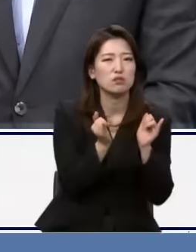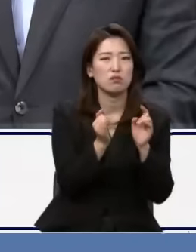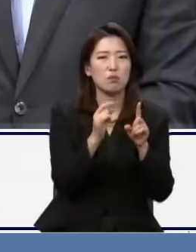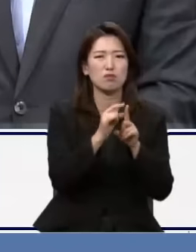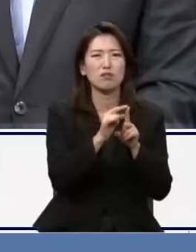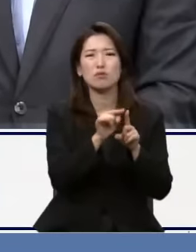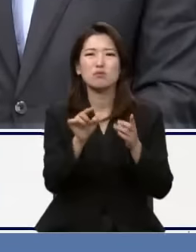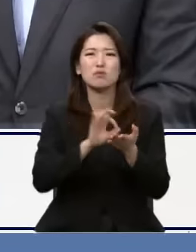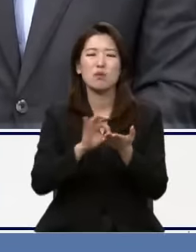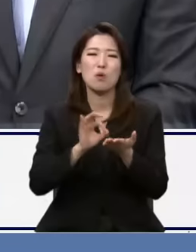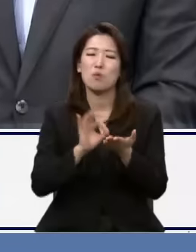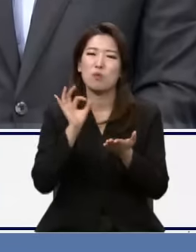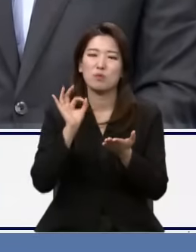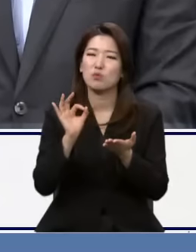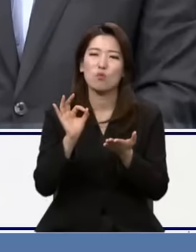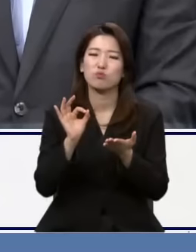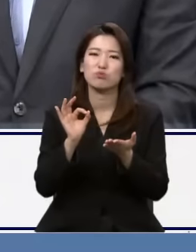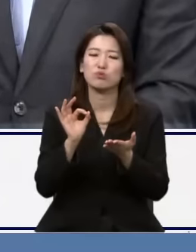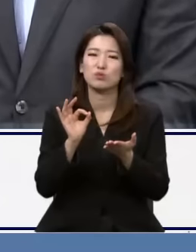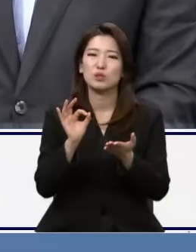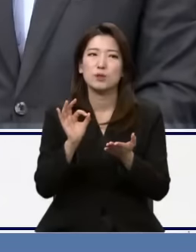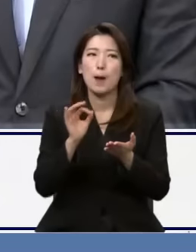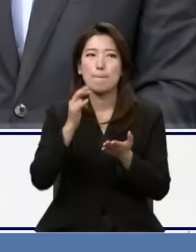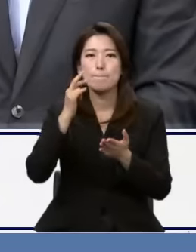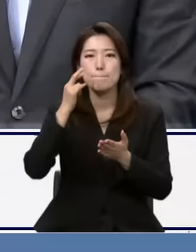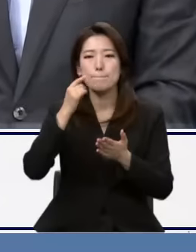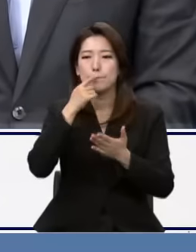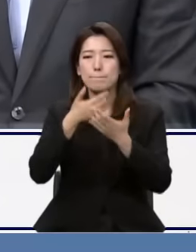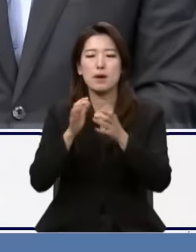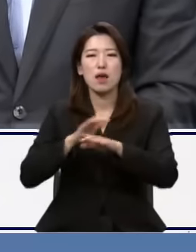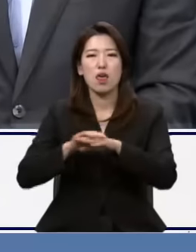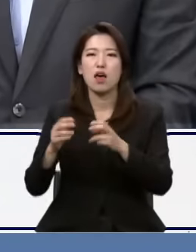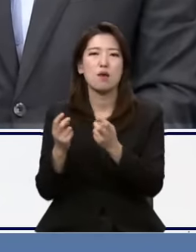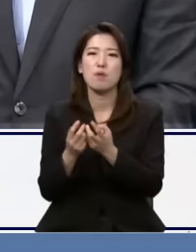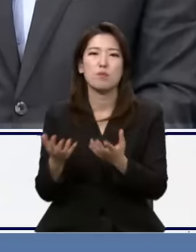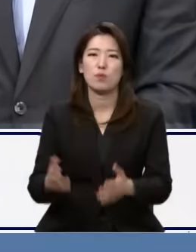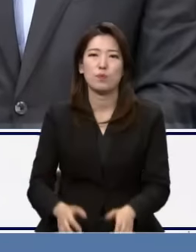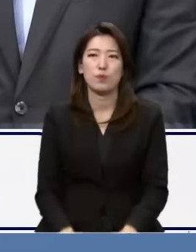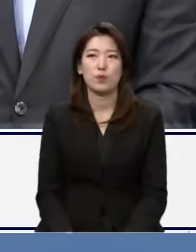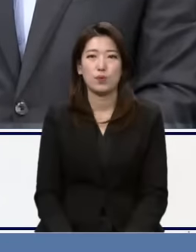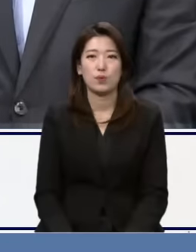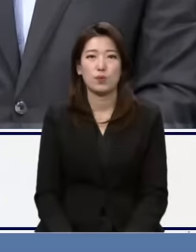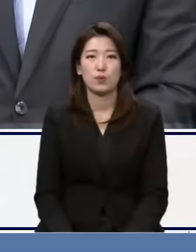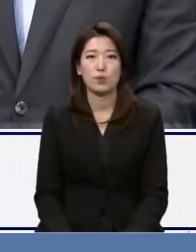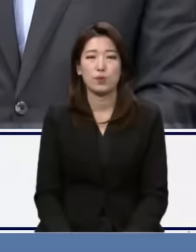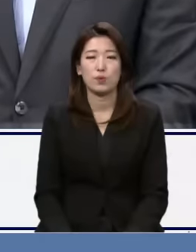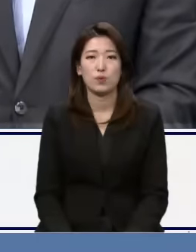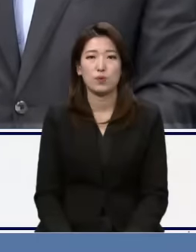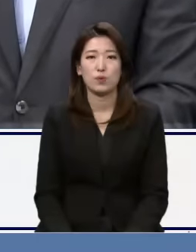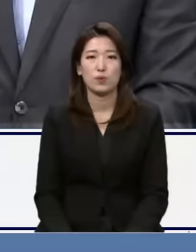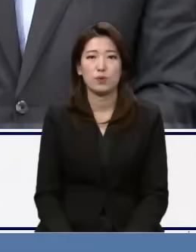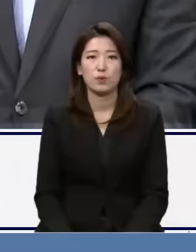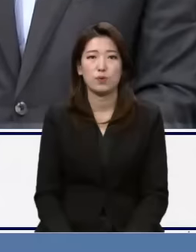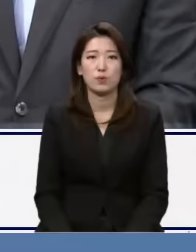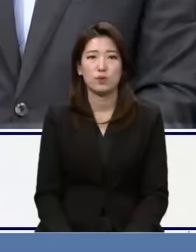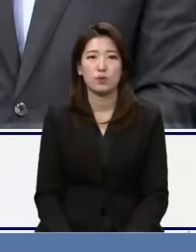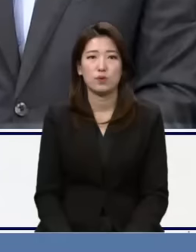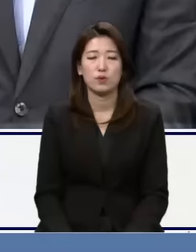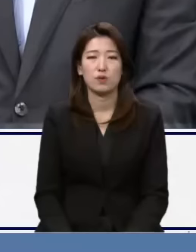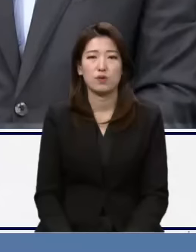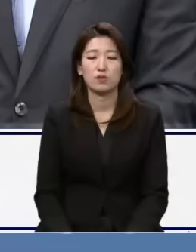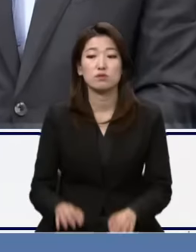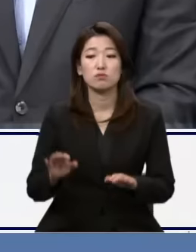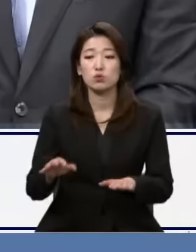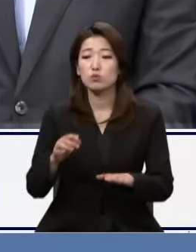마찬가지로 그런 비싼 핵들 취하고 같습니다 그래서 민주당의 우리 이화여대 출신의 의원들조차도이 부분에 있어서 똑같이 침묵을 하고 있는